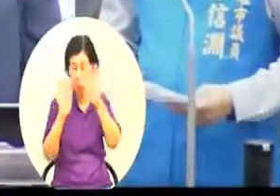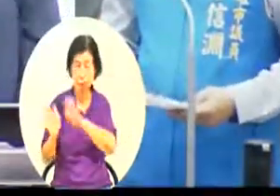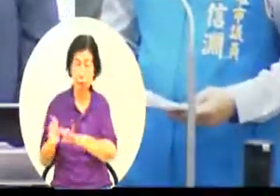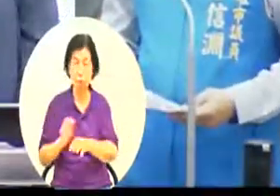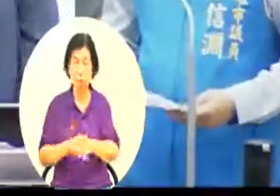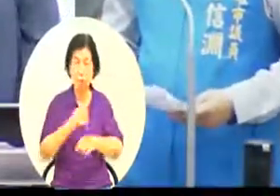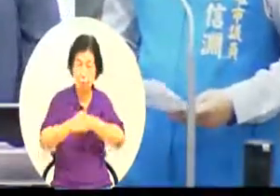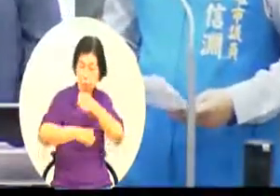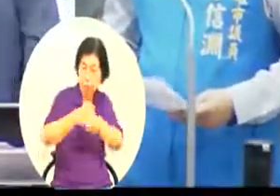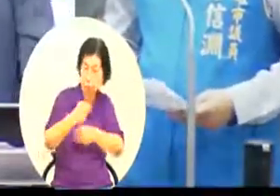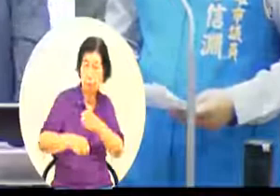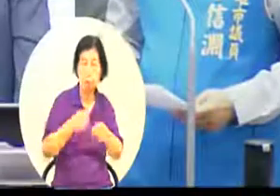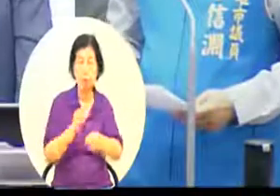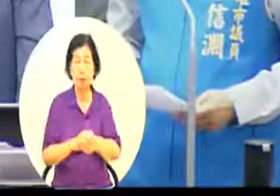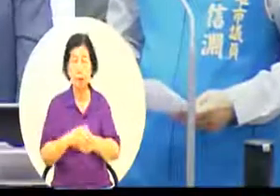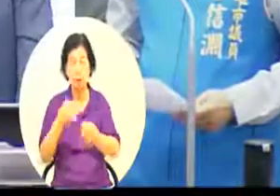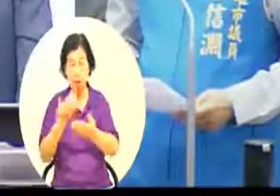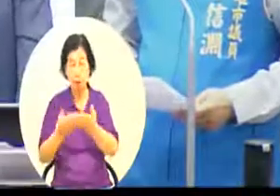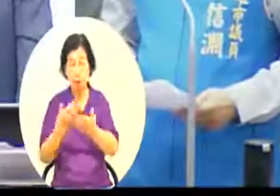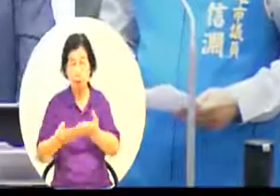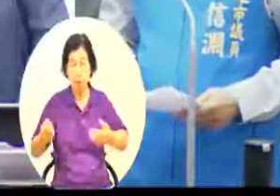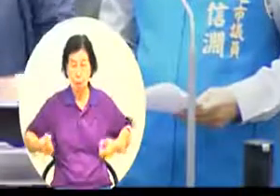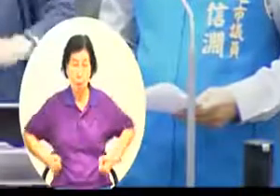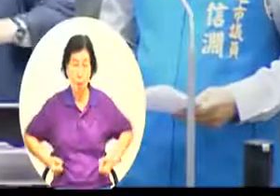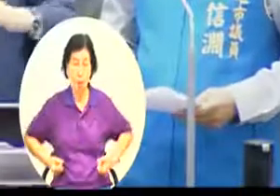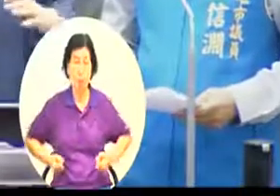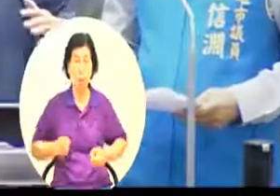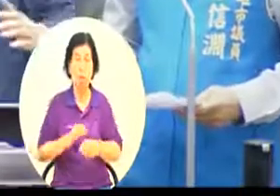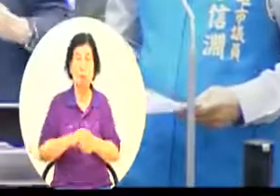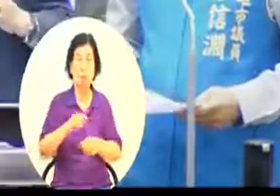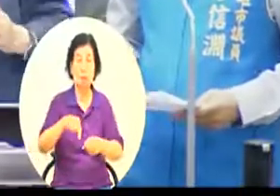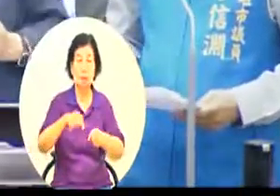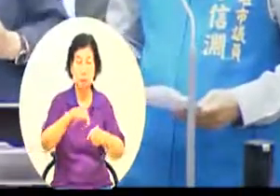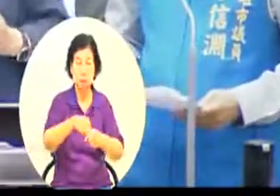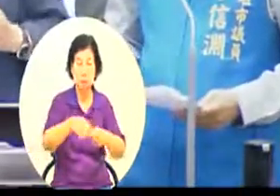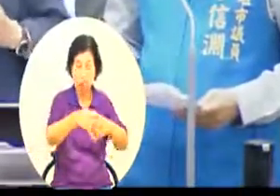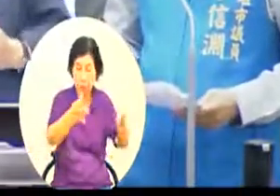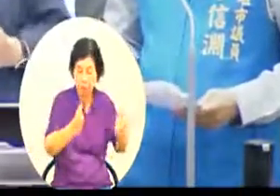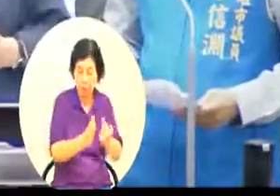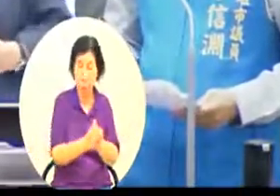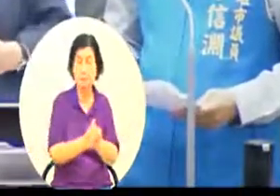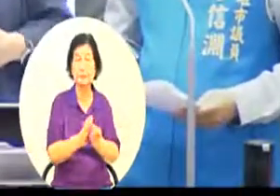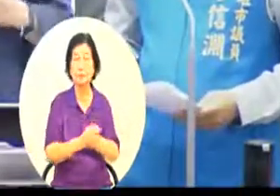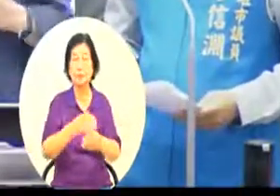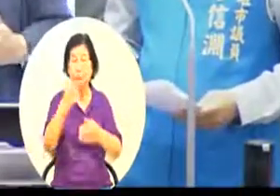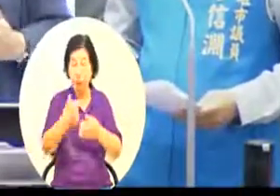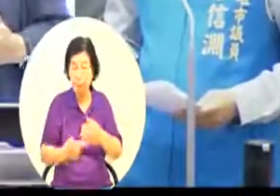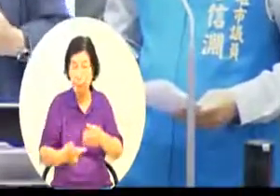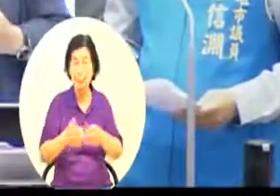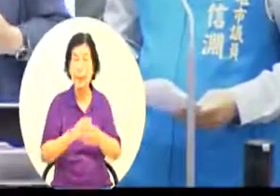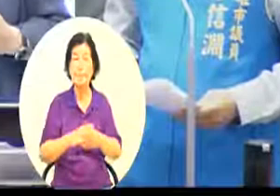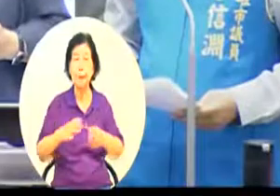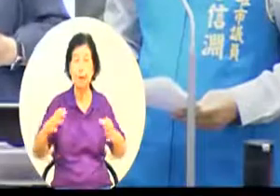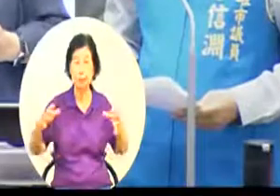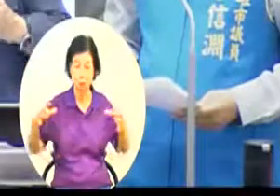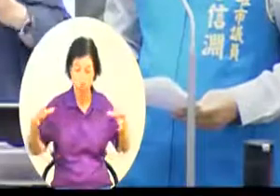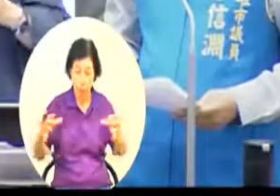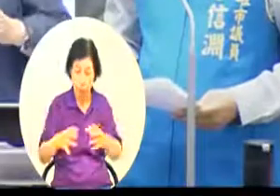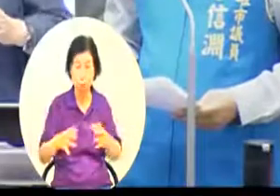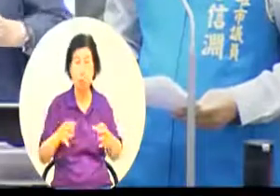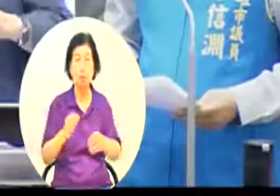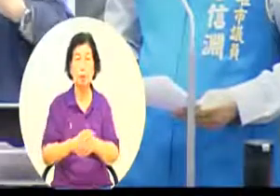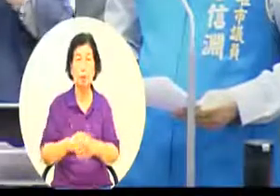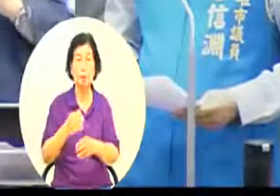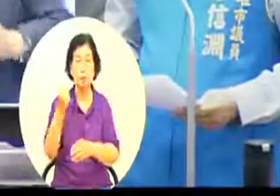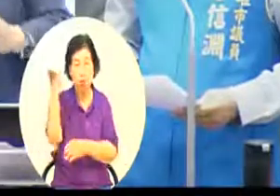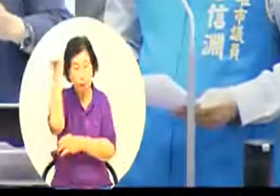部分，高雄在这部分的产业，我们希望慢慢形成一个聚落，慢慢形成聚落会对